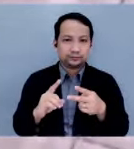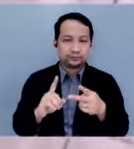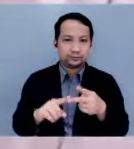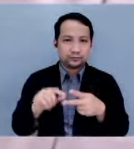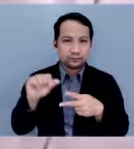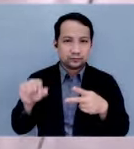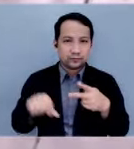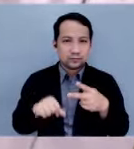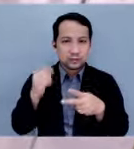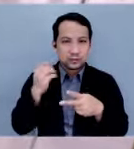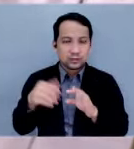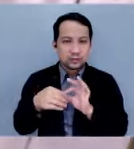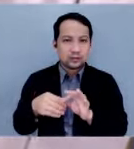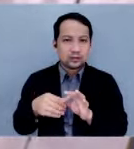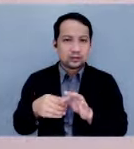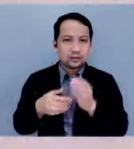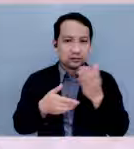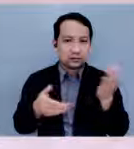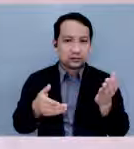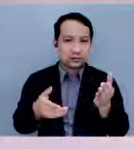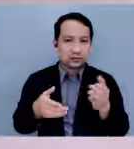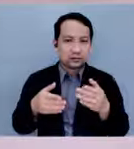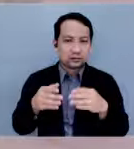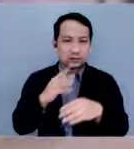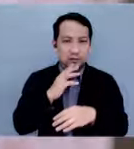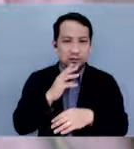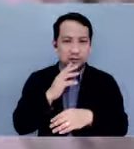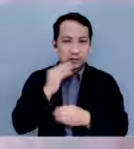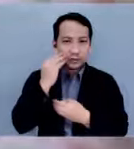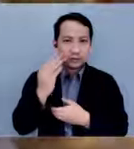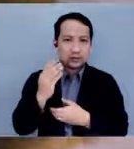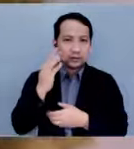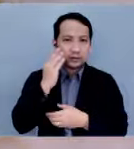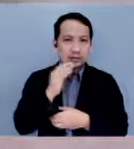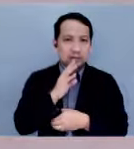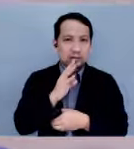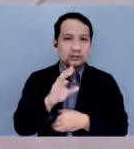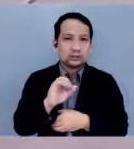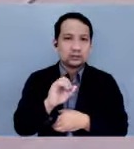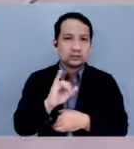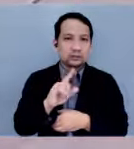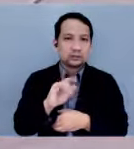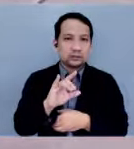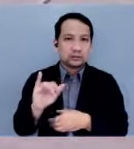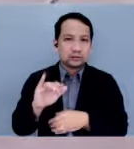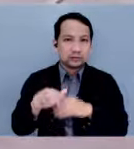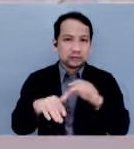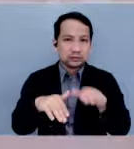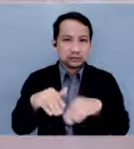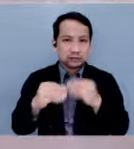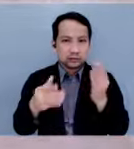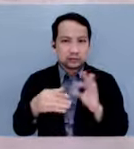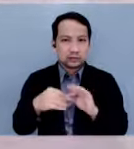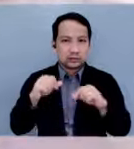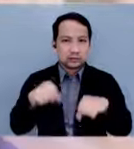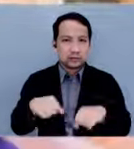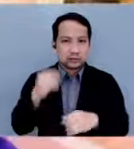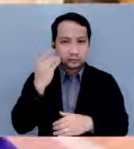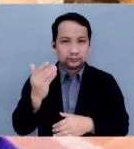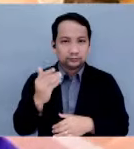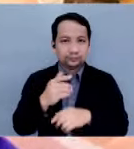apektado, gaya na lamang ng motor at speech delay na nararanasan ni Itoy. Yan po, gapang-gapang pa lang po yung kaya niya dahil po sa therapy